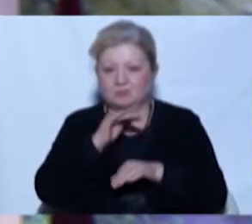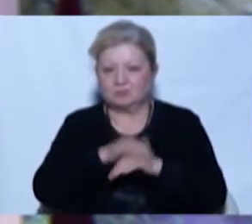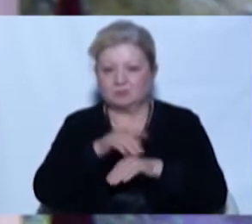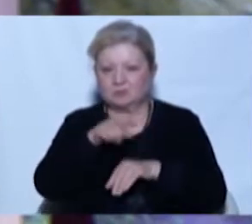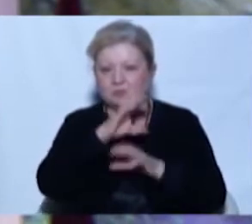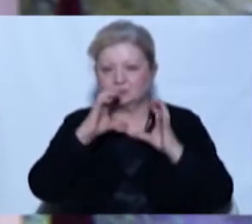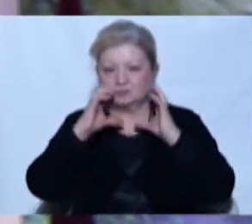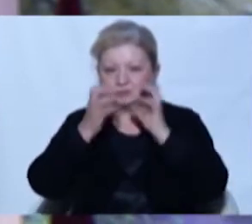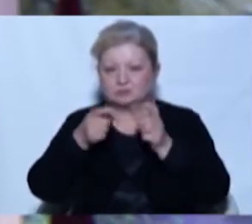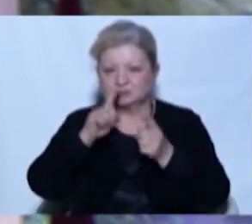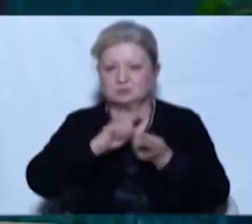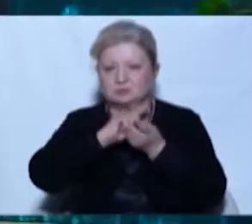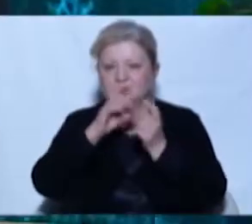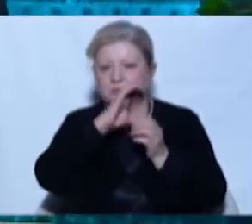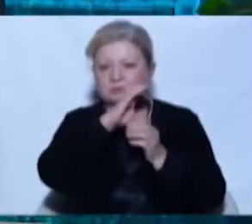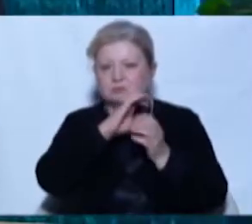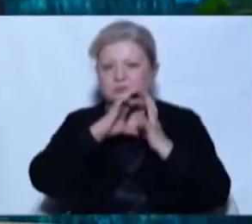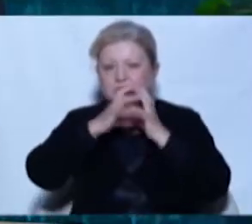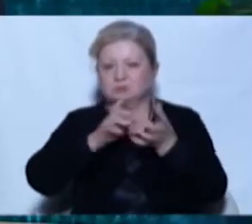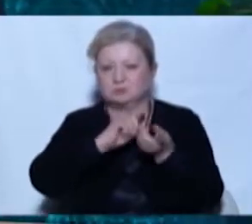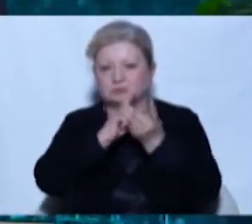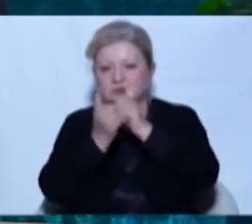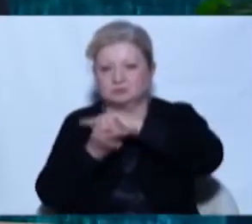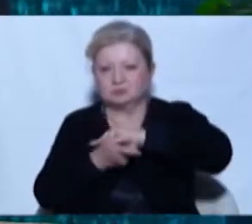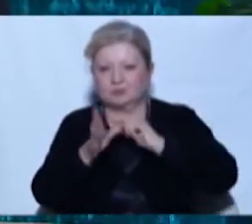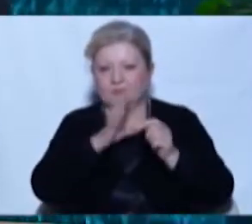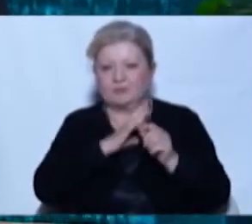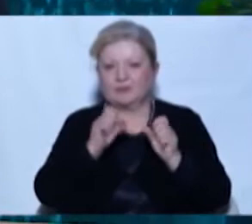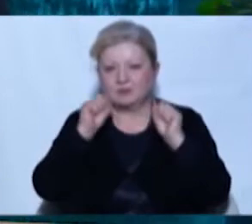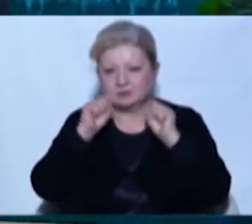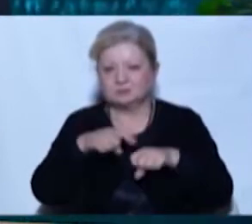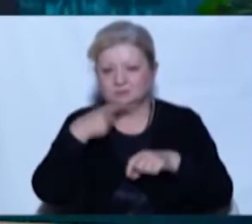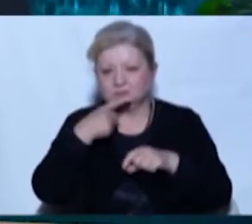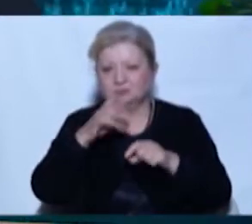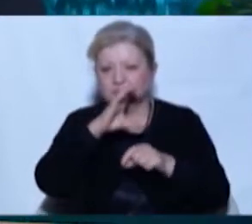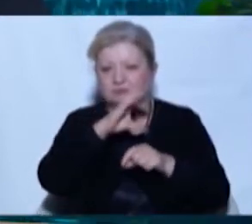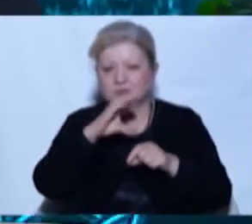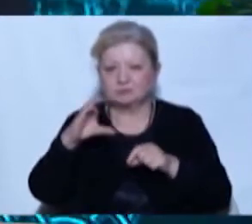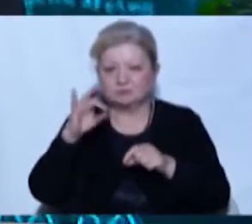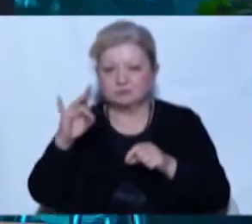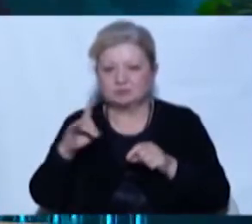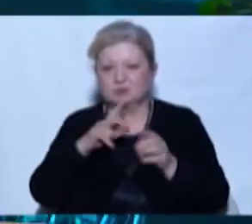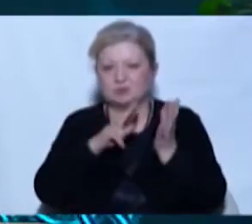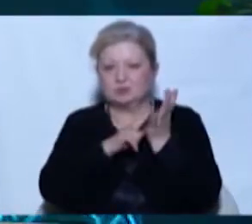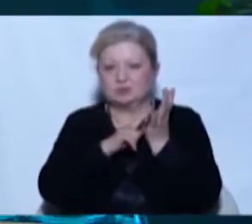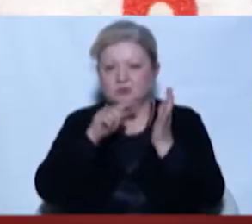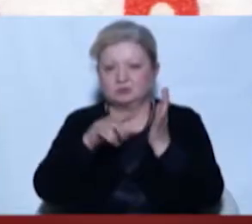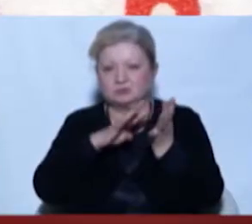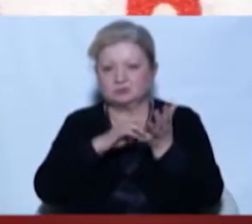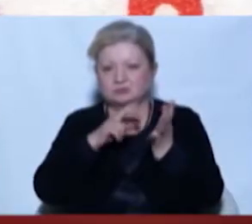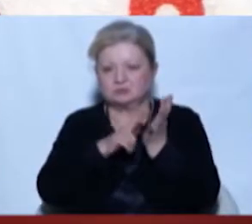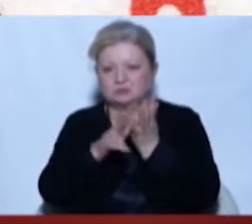მსოფლიოს გარდაქმნა. Შეიძლება სიმბოლურად თქვათ, რომ საბჭოთა კავშირში 1985 წელს